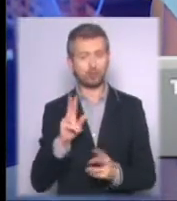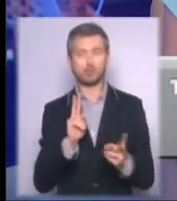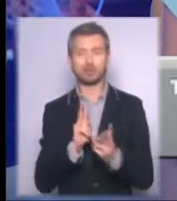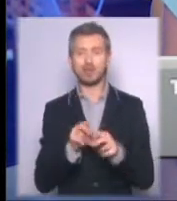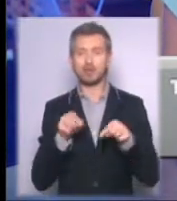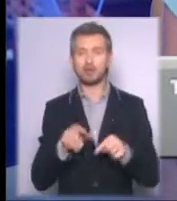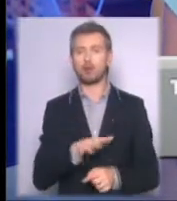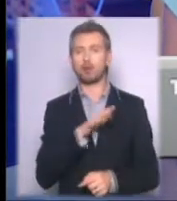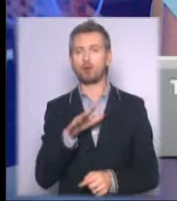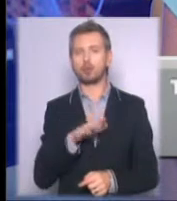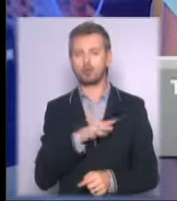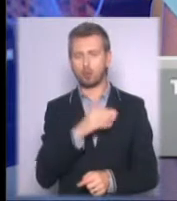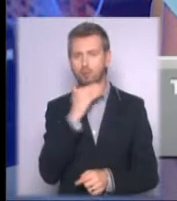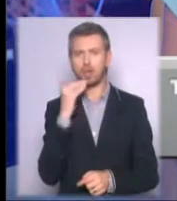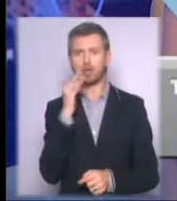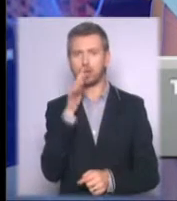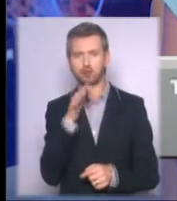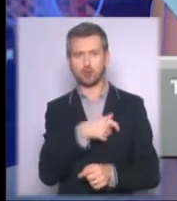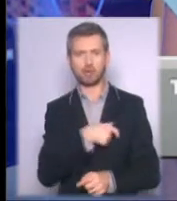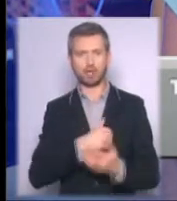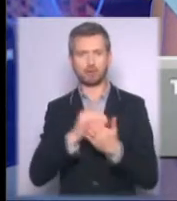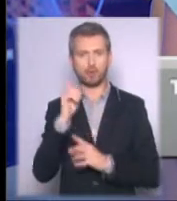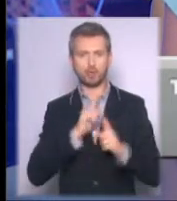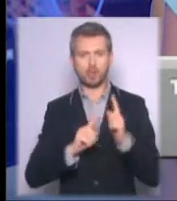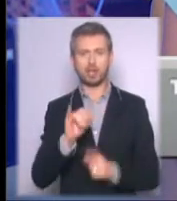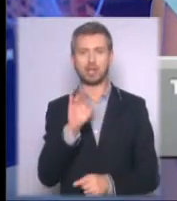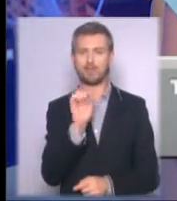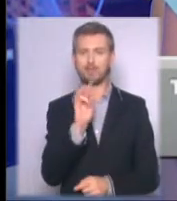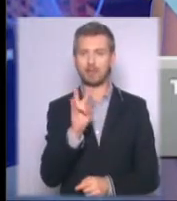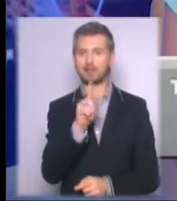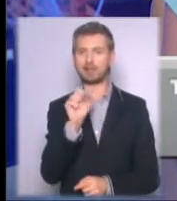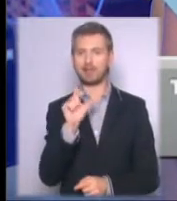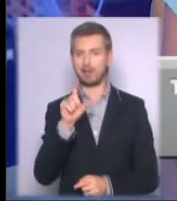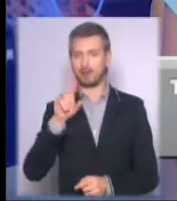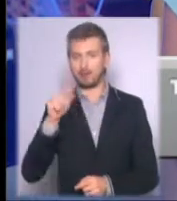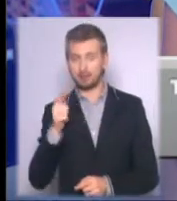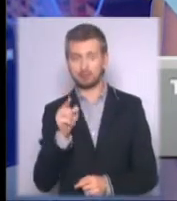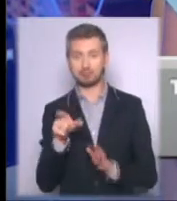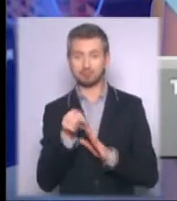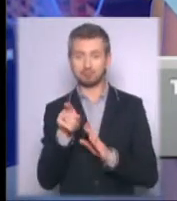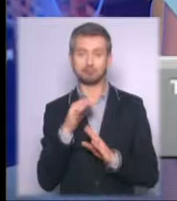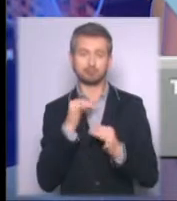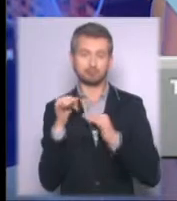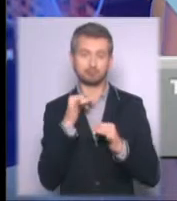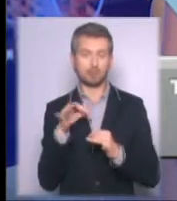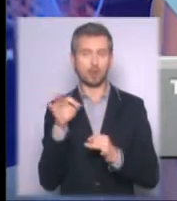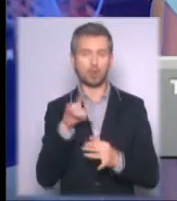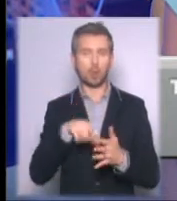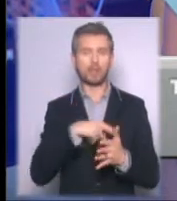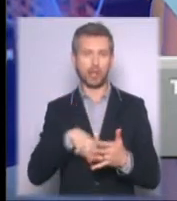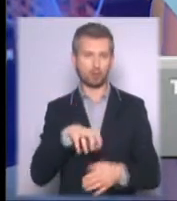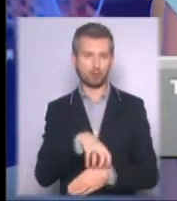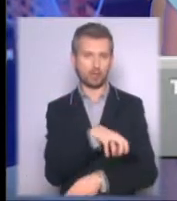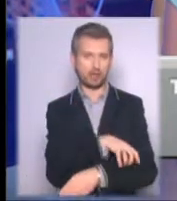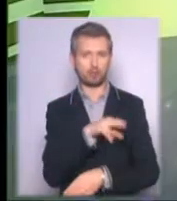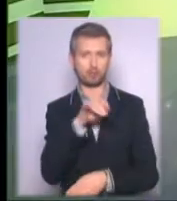ефірі колишнього багаторічного депутата Верховної Ради Івана Зайця, із яким будемо розмірковувати про декомунізацію по-українськи.